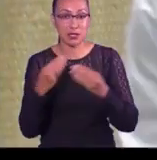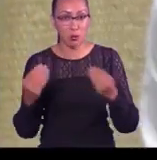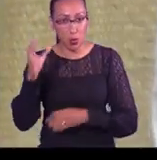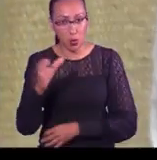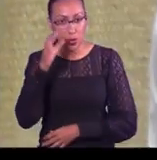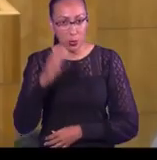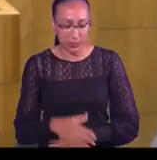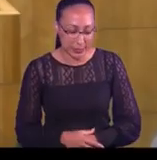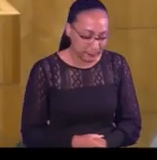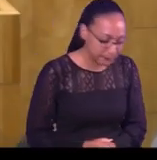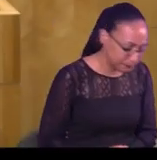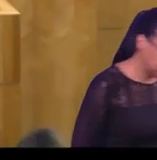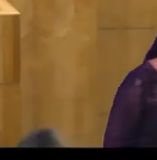Merci, monsieur le PCE.